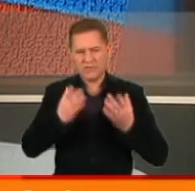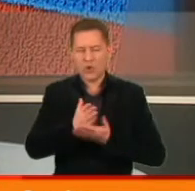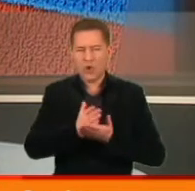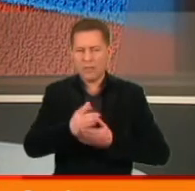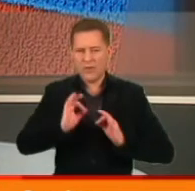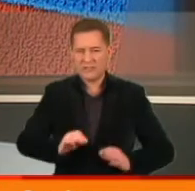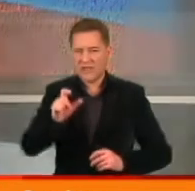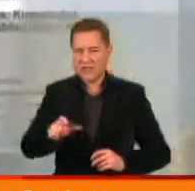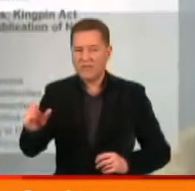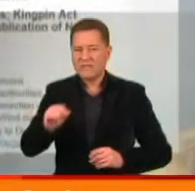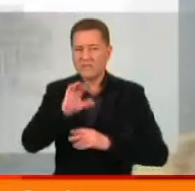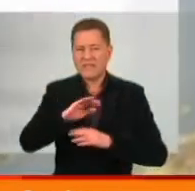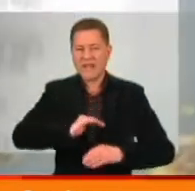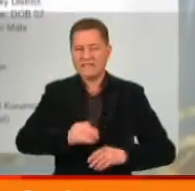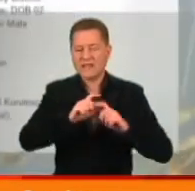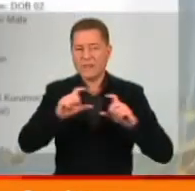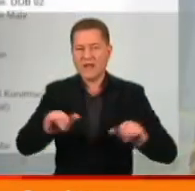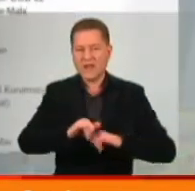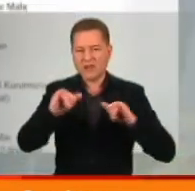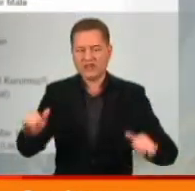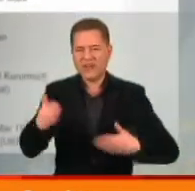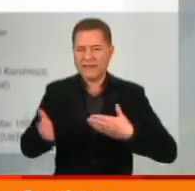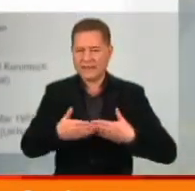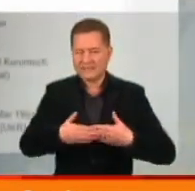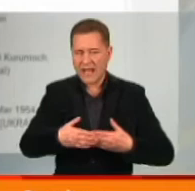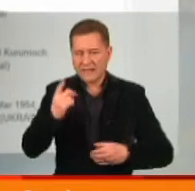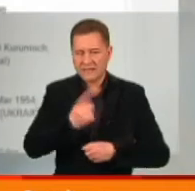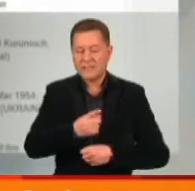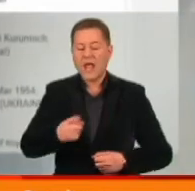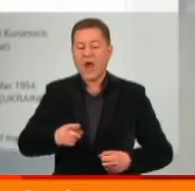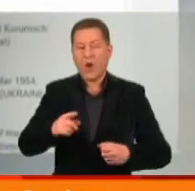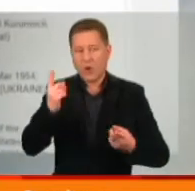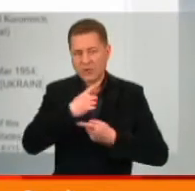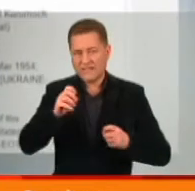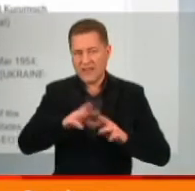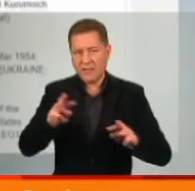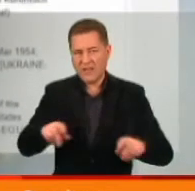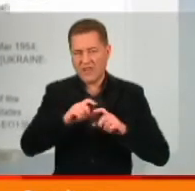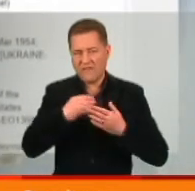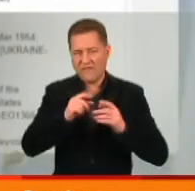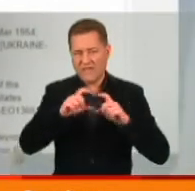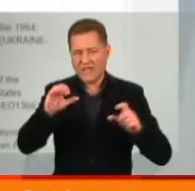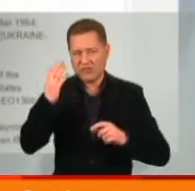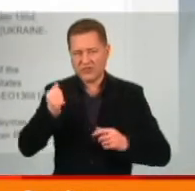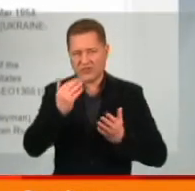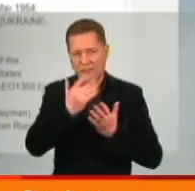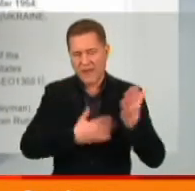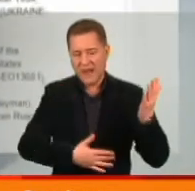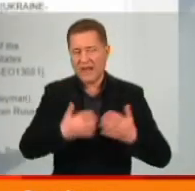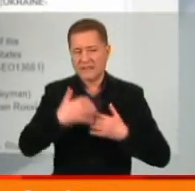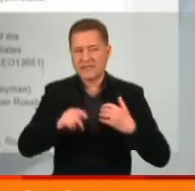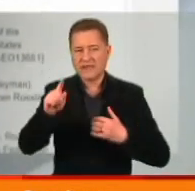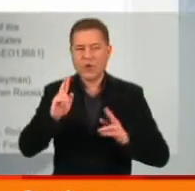та 15 компаній. Про розширення санкцій оголосили в Мінфіні США і опублікували перелік. Серед тих, кого